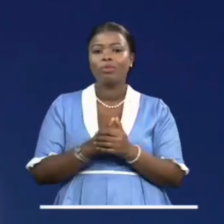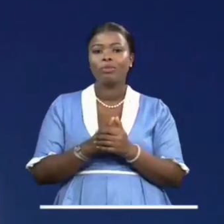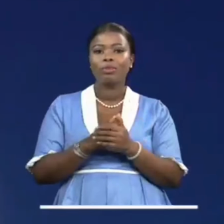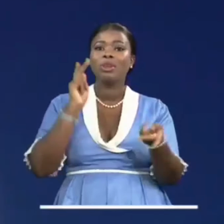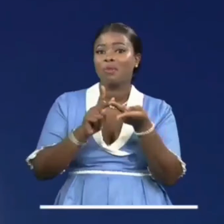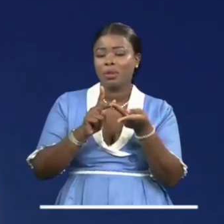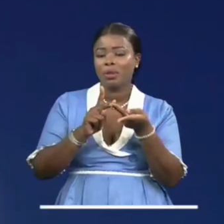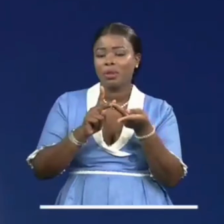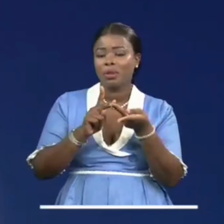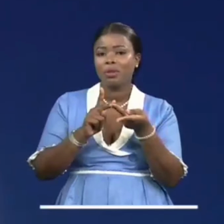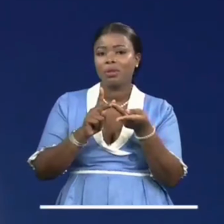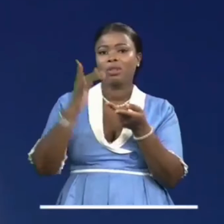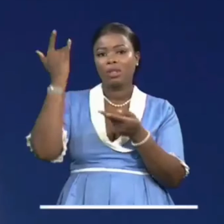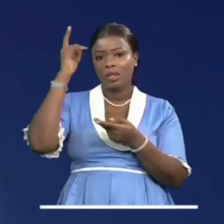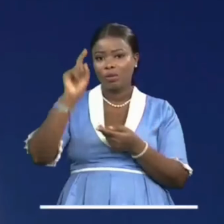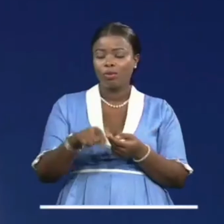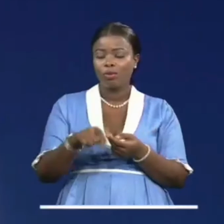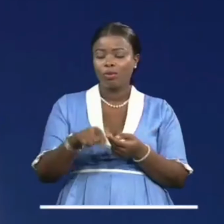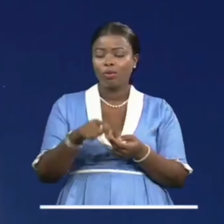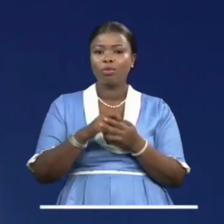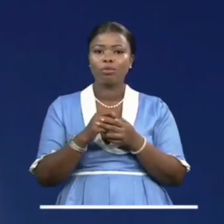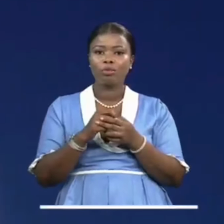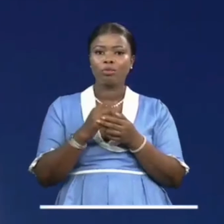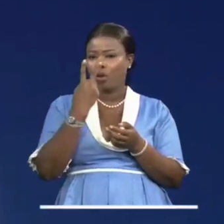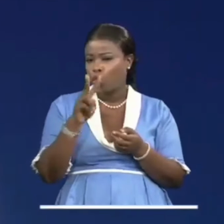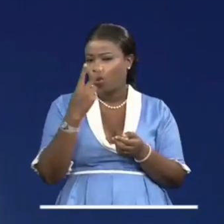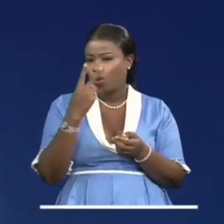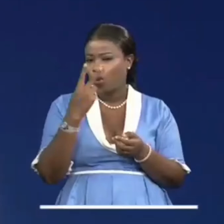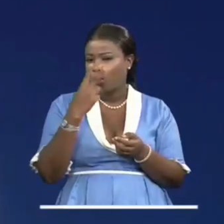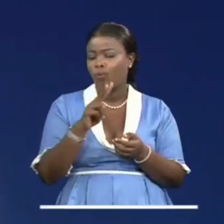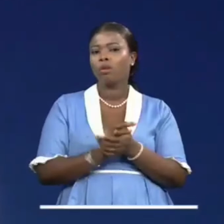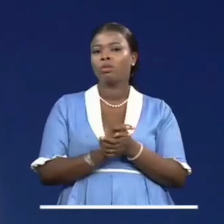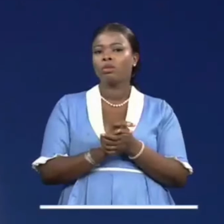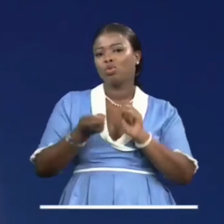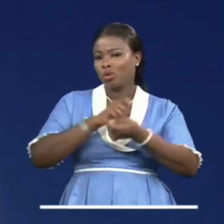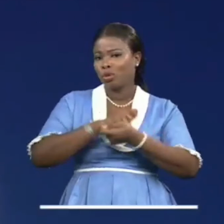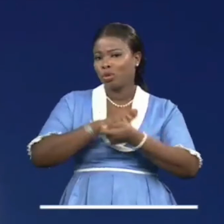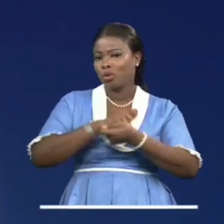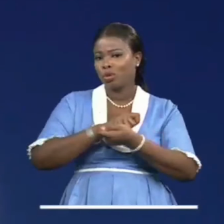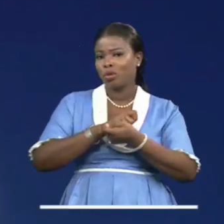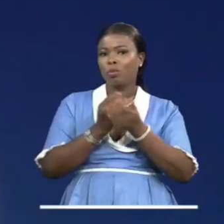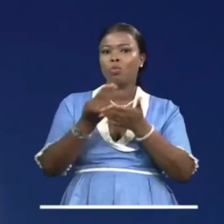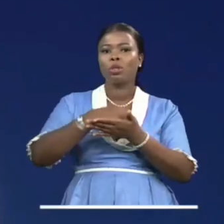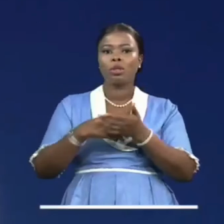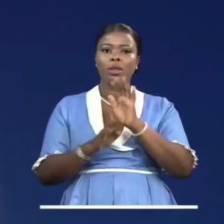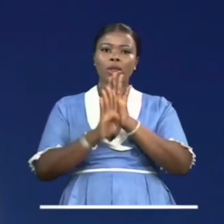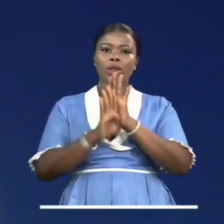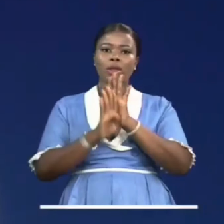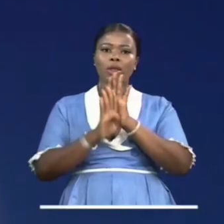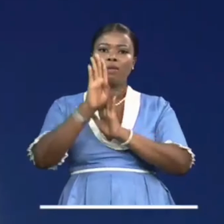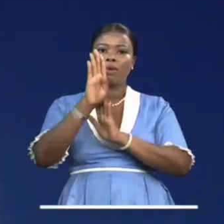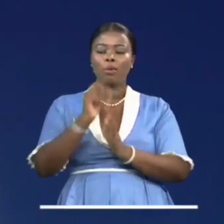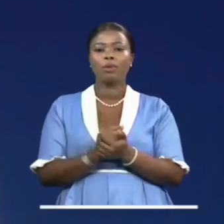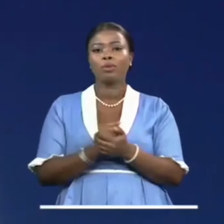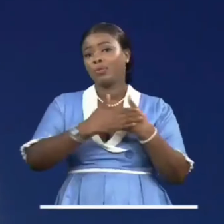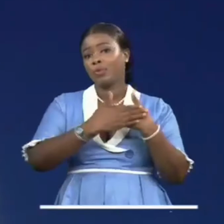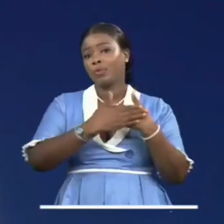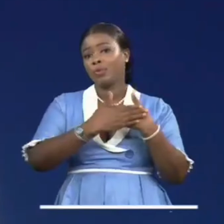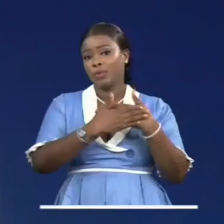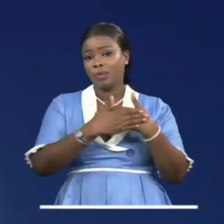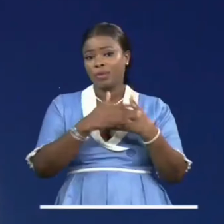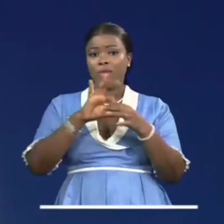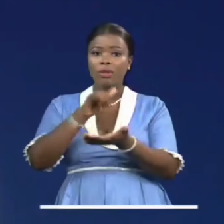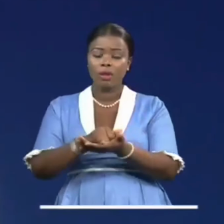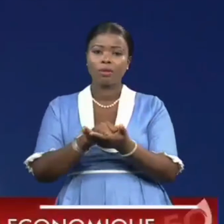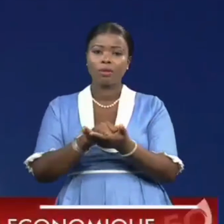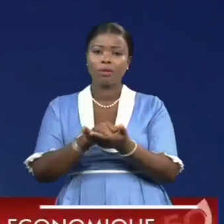il faut revoir vraiment tous les indicateurs changer le modèle vraiment de développement à côté de ça nous avons l'inflation qui